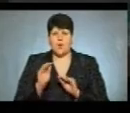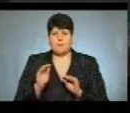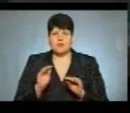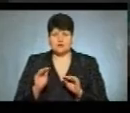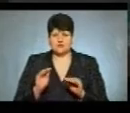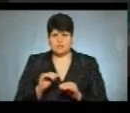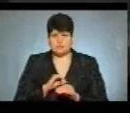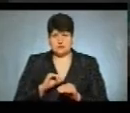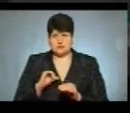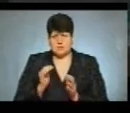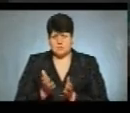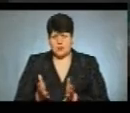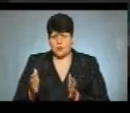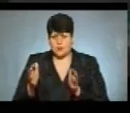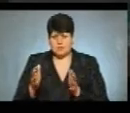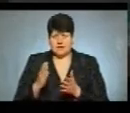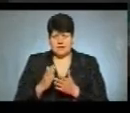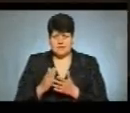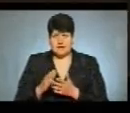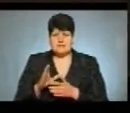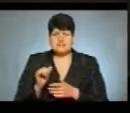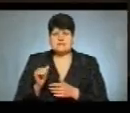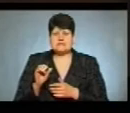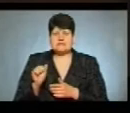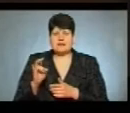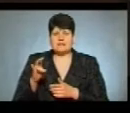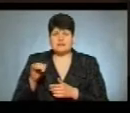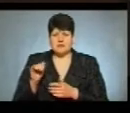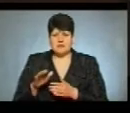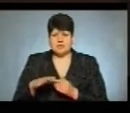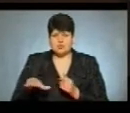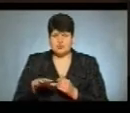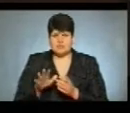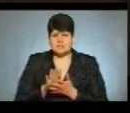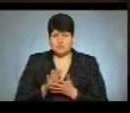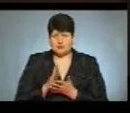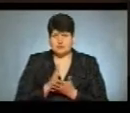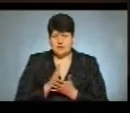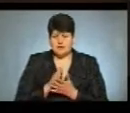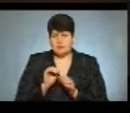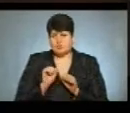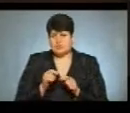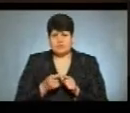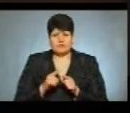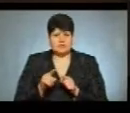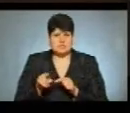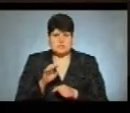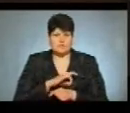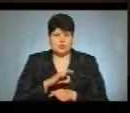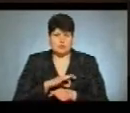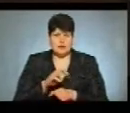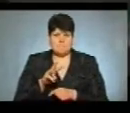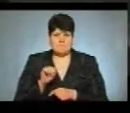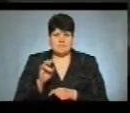облаштовують самі колодязі. Є так звана санітарна зона. Іде забруднення. Можливо, це і забруднення від застосування